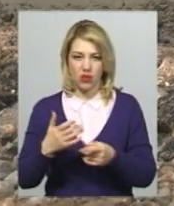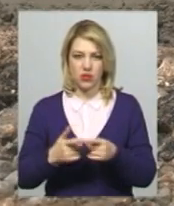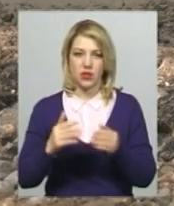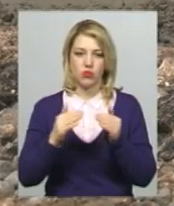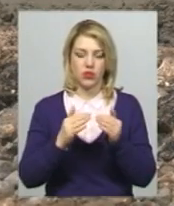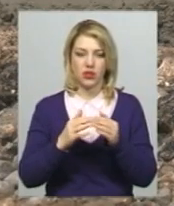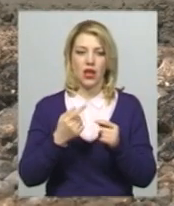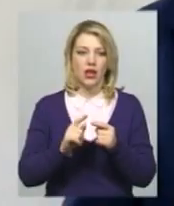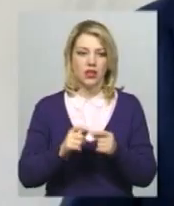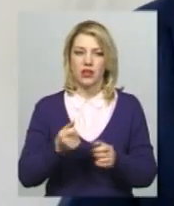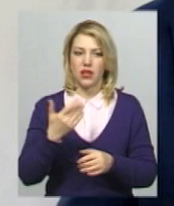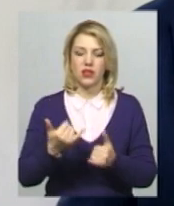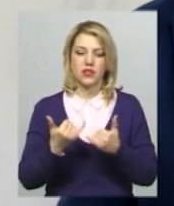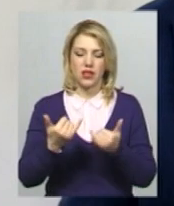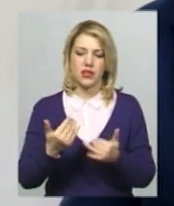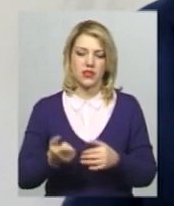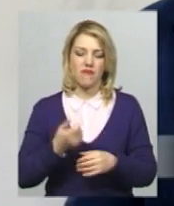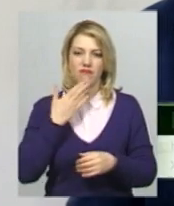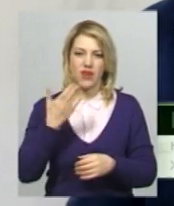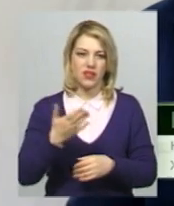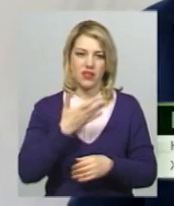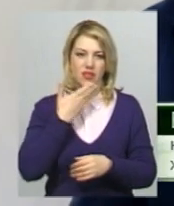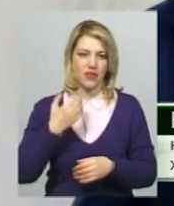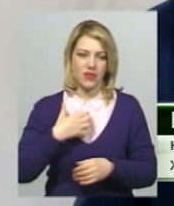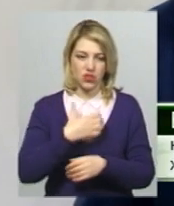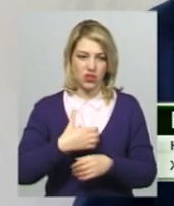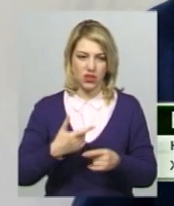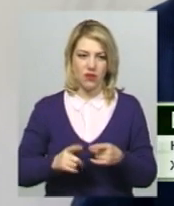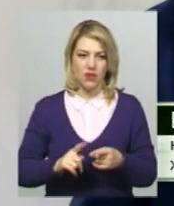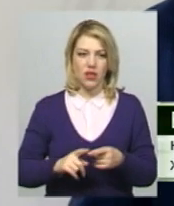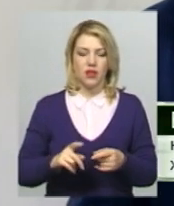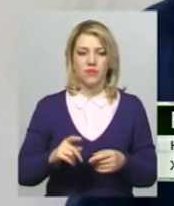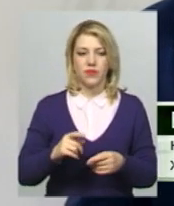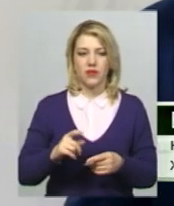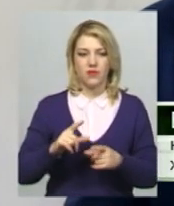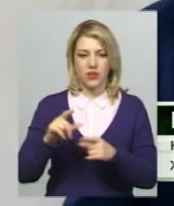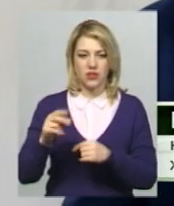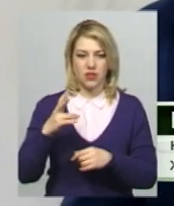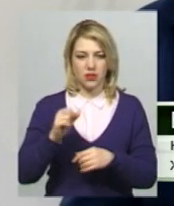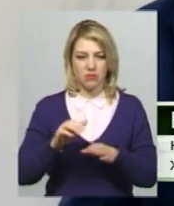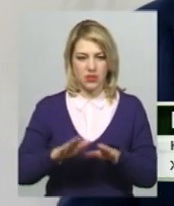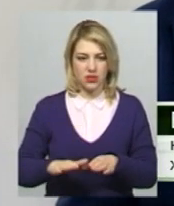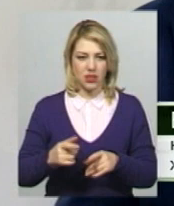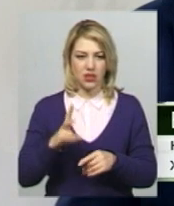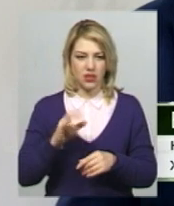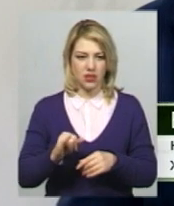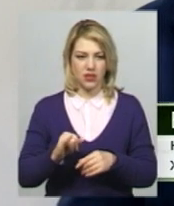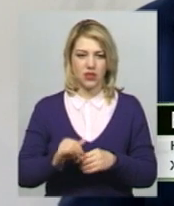для звернення не важлива. Фахівтами приноштового комунального господарства здійснюється виїзд на місце і безпосередньо